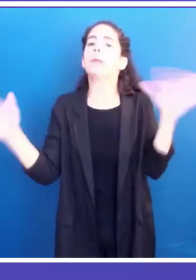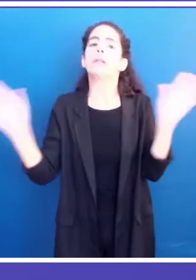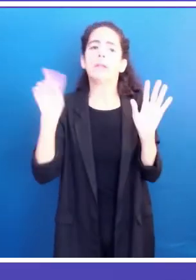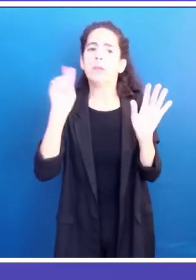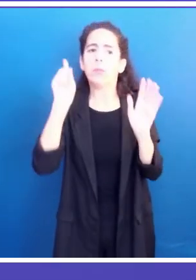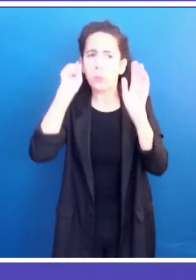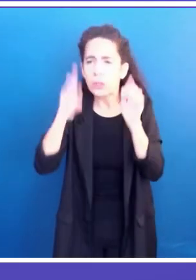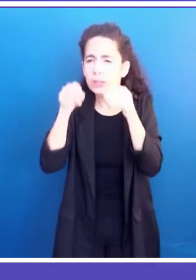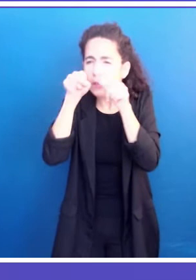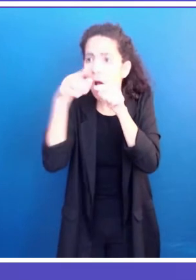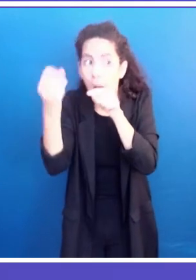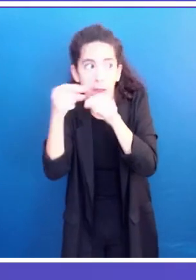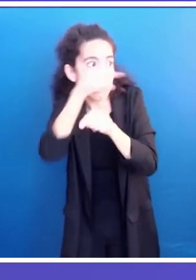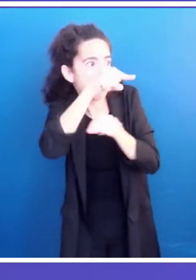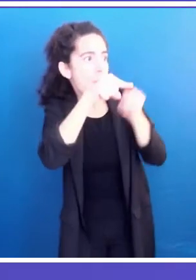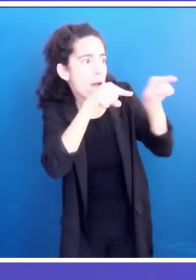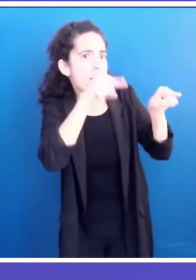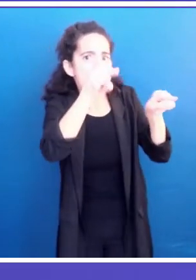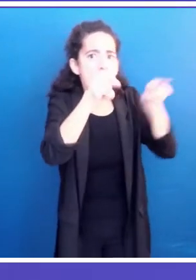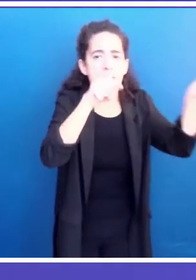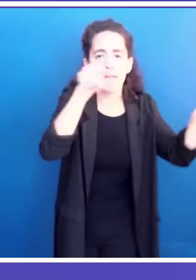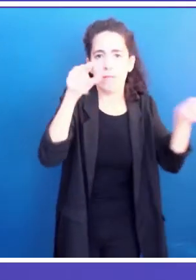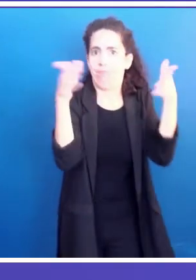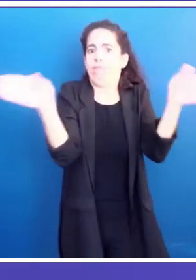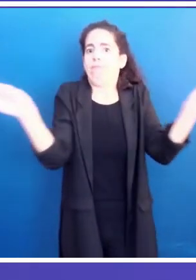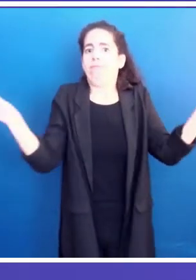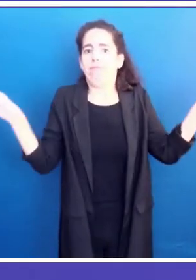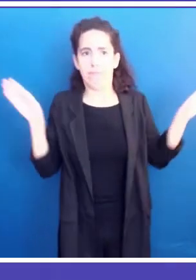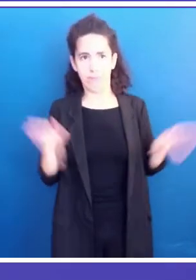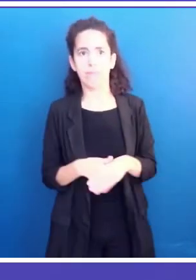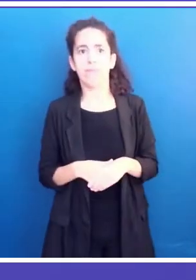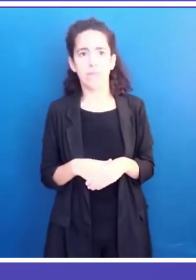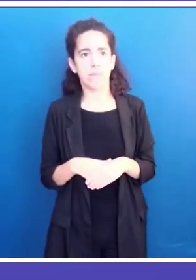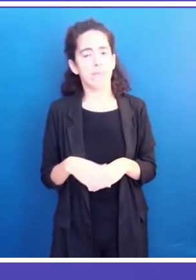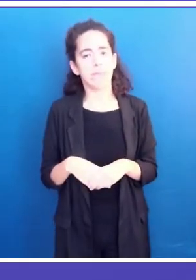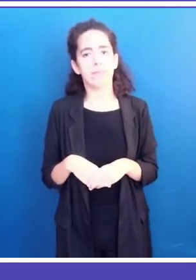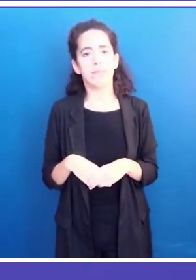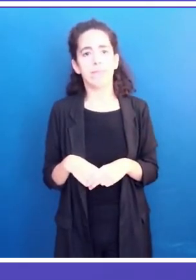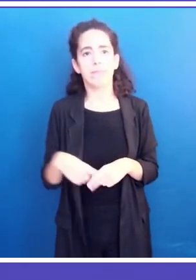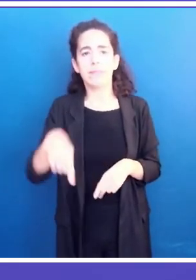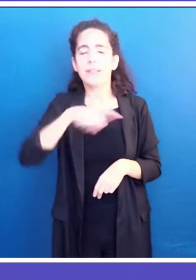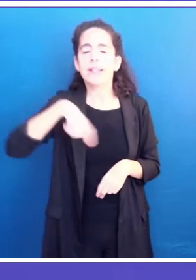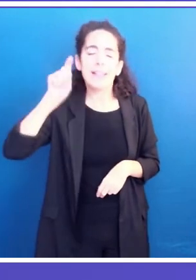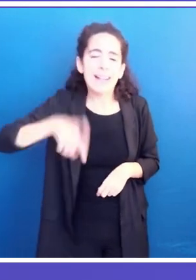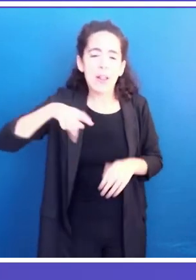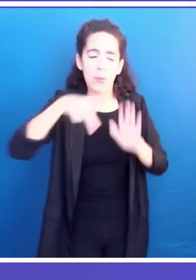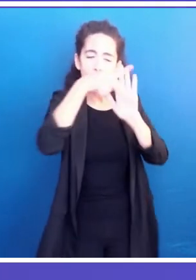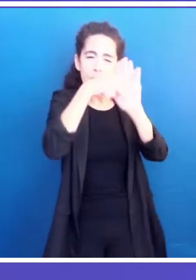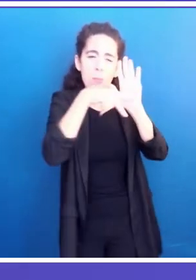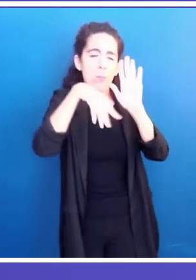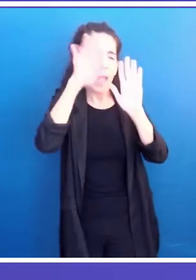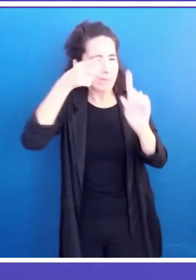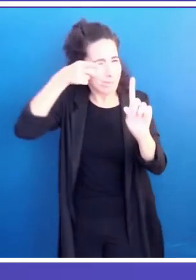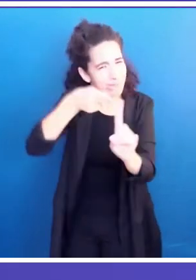نوسع الأفاق ولكي نساعدهم، وبالتالي لدينا سياسات ملموسة